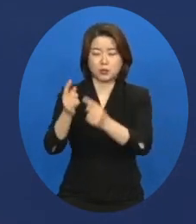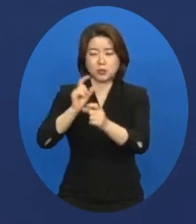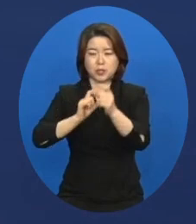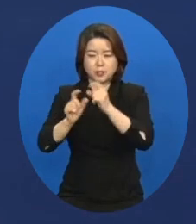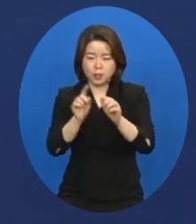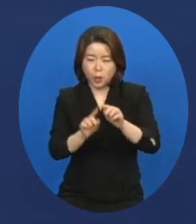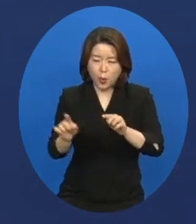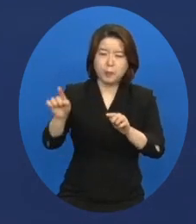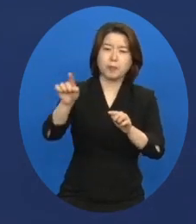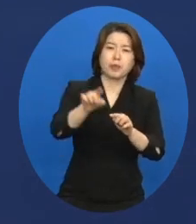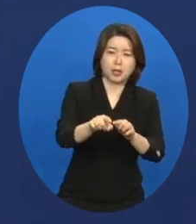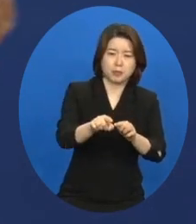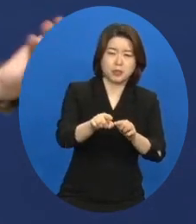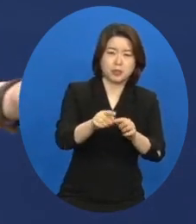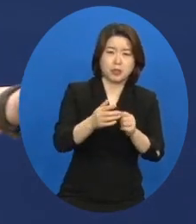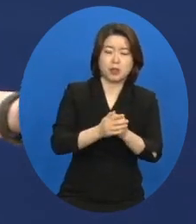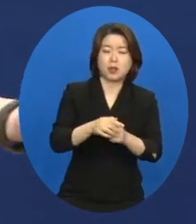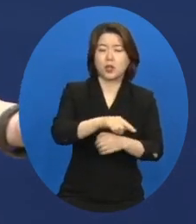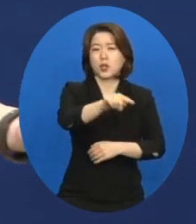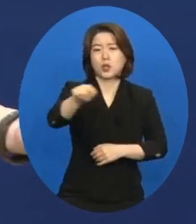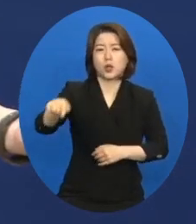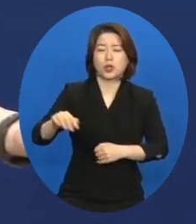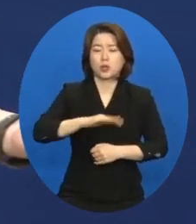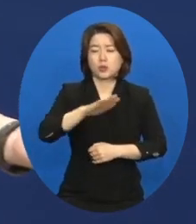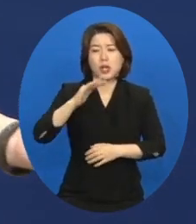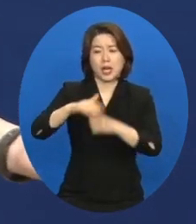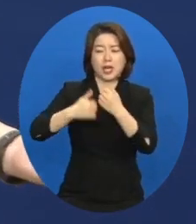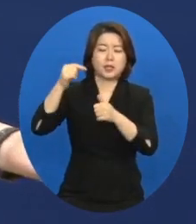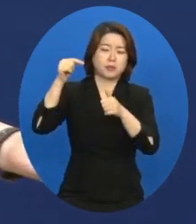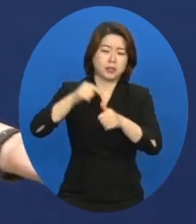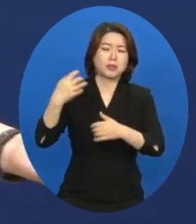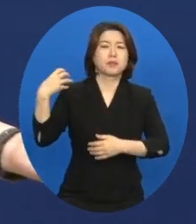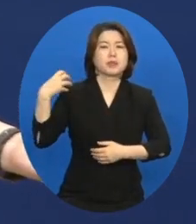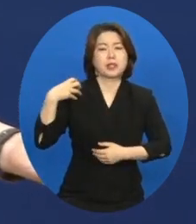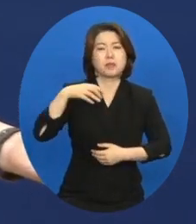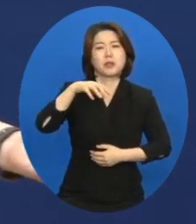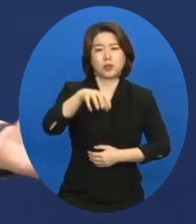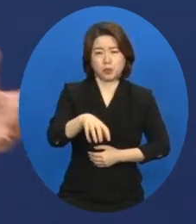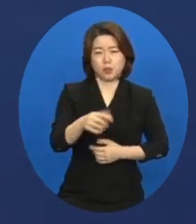걸음 앞서 여기는 우리의 사명의 자리입니다.